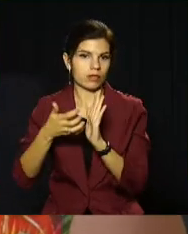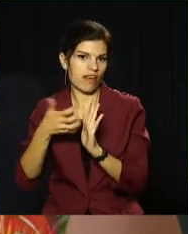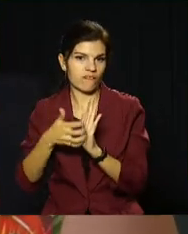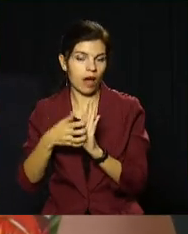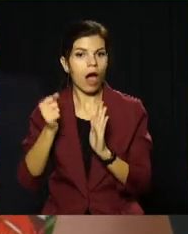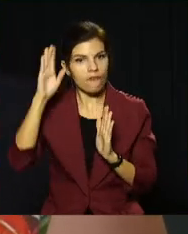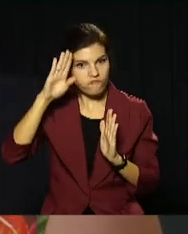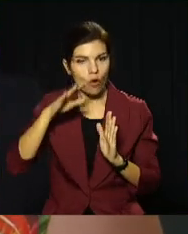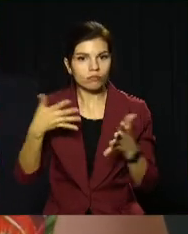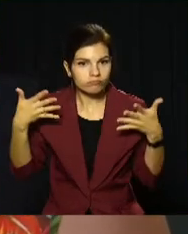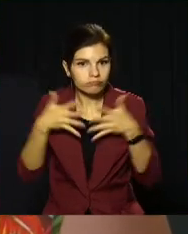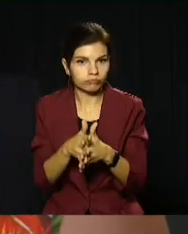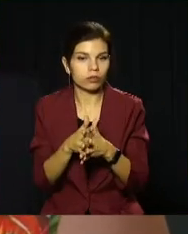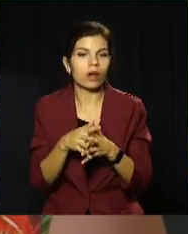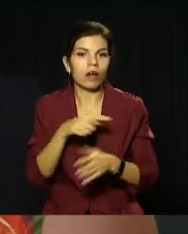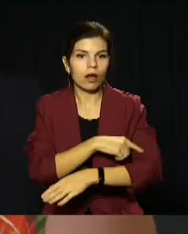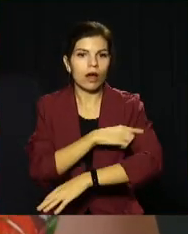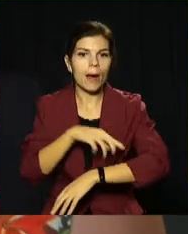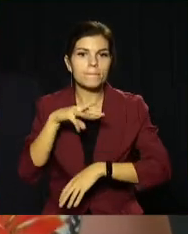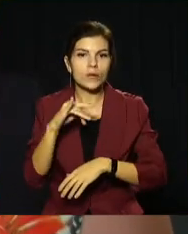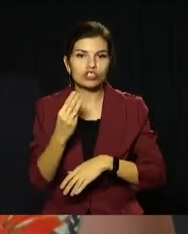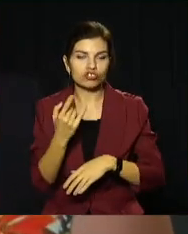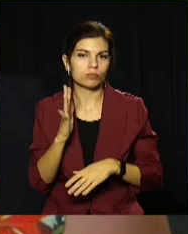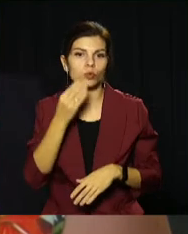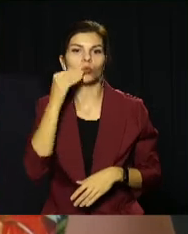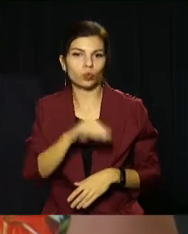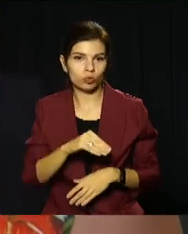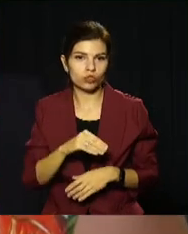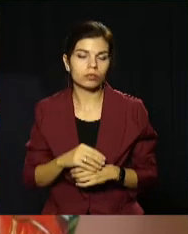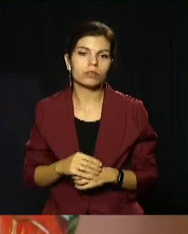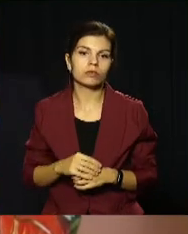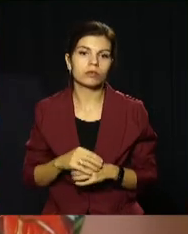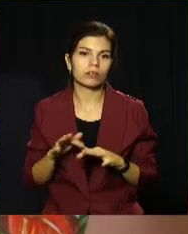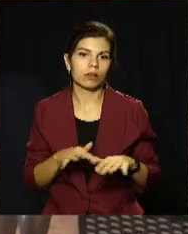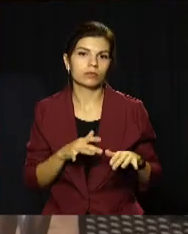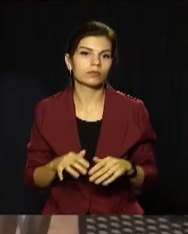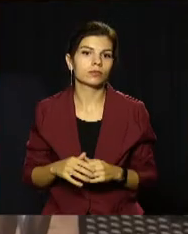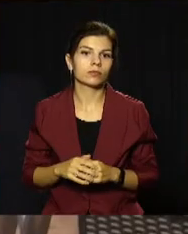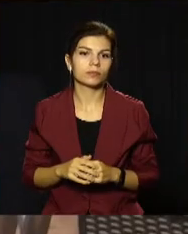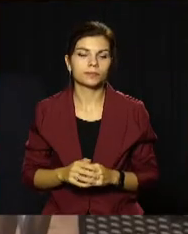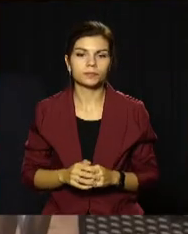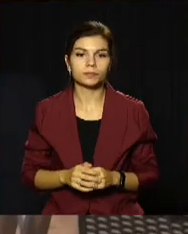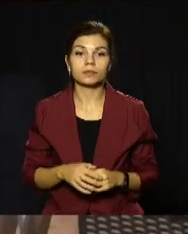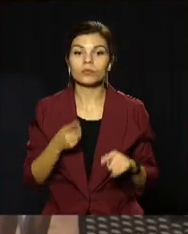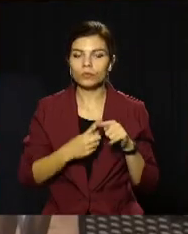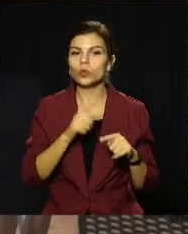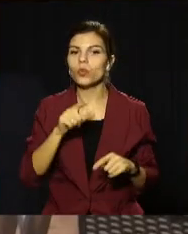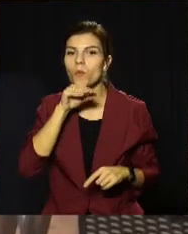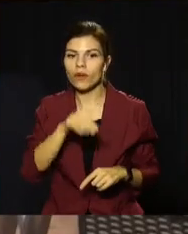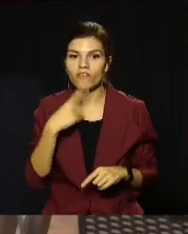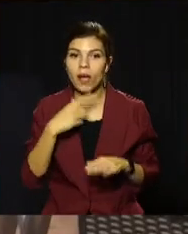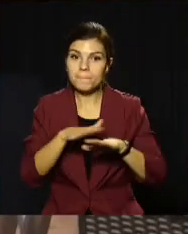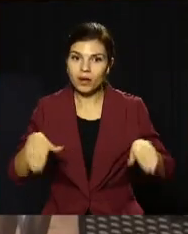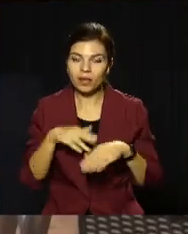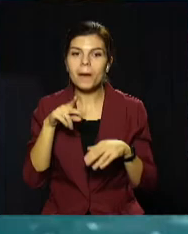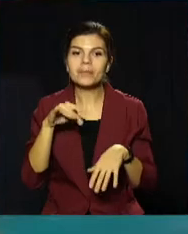в комплексе с терапией на суше, да, там реабілітологи, допустим, на суше и плюс вода. Крім того, за словами фахівців, плавання допомагає